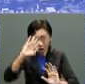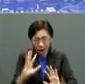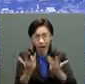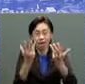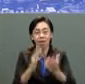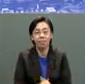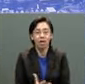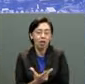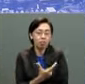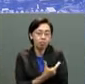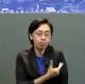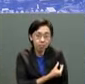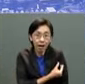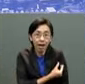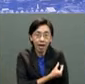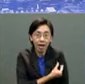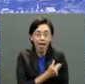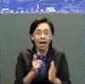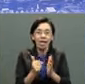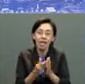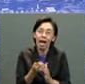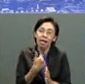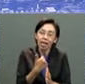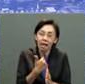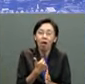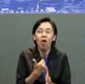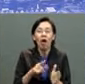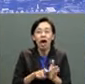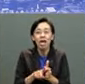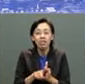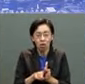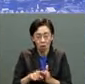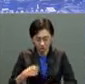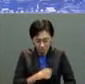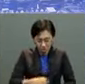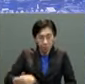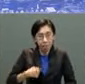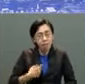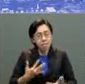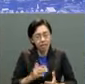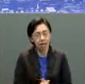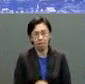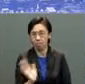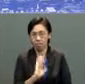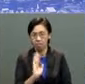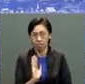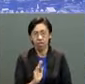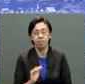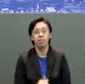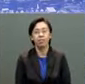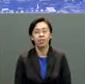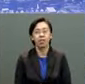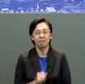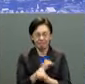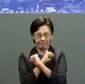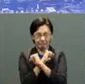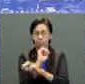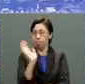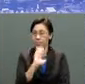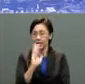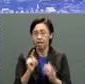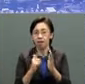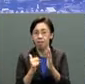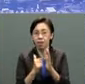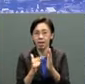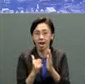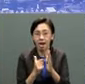ใช่แค่ระงับยับยั้งให้โรคไม่เจริญเติบโตอะไรแค่หลายแค่นั้นไม่เพียงพอหรือต้านมันไว้เฉยๆไม่พอนะครับอย่